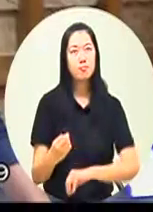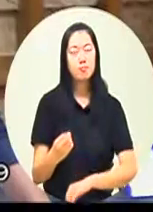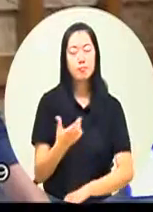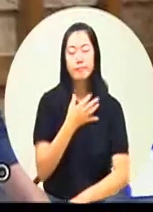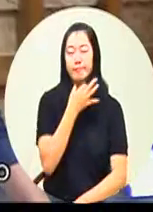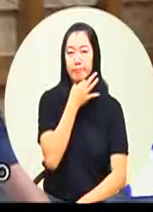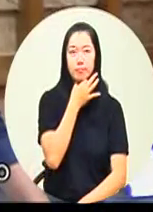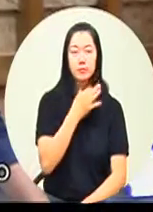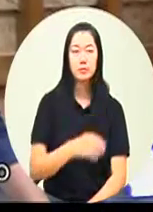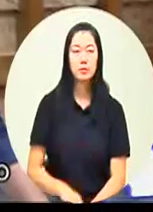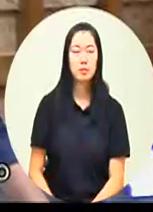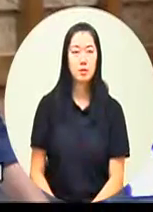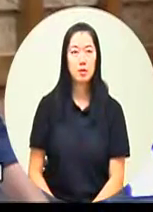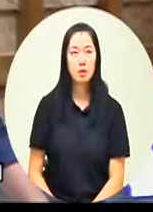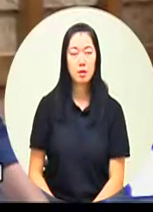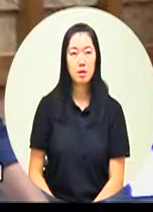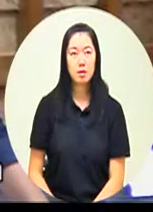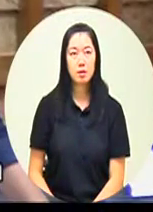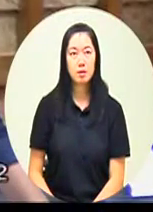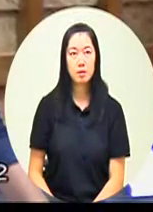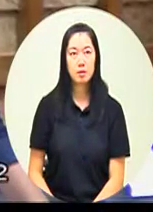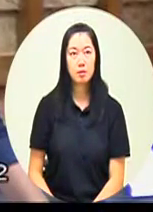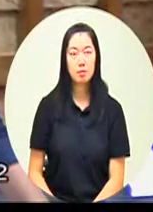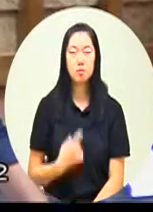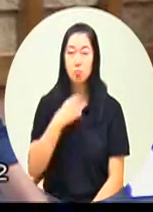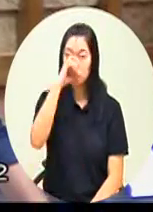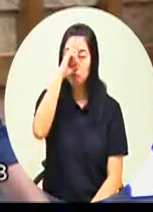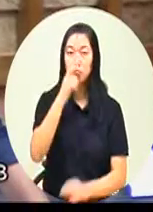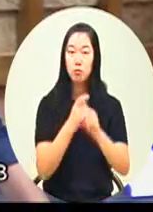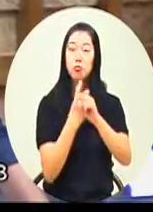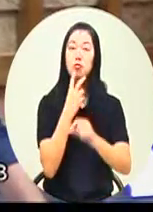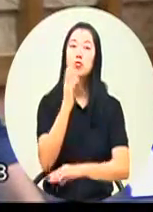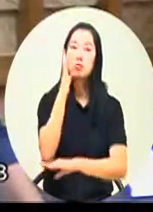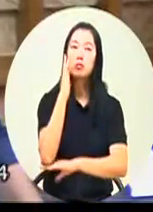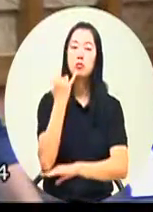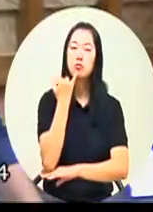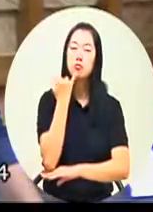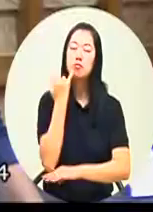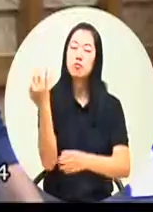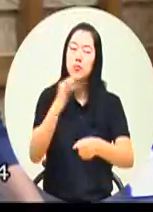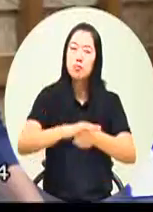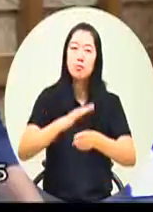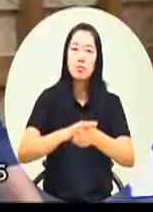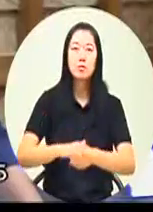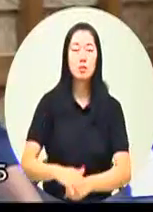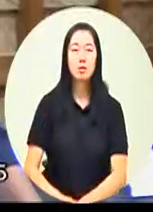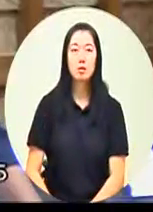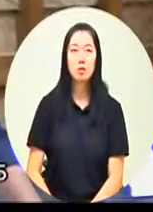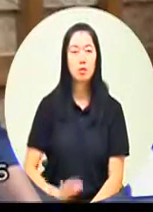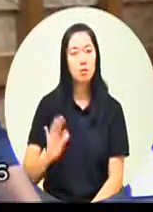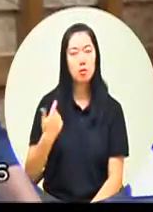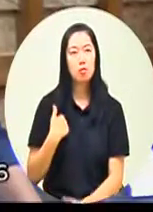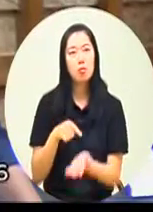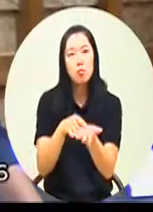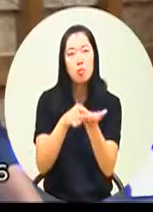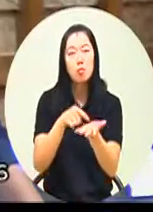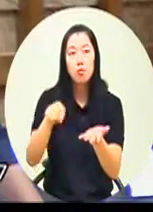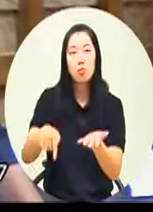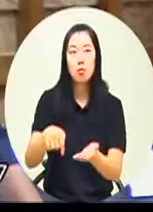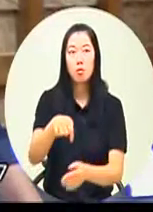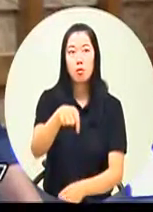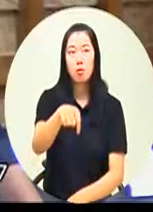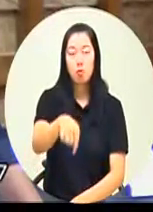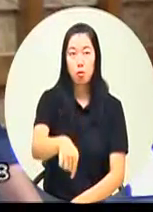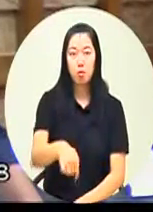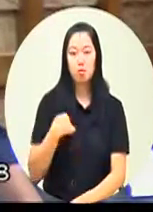困难啊，那我们一直希望我们中央政府来补助，那我们如何来争取在地的一个我